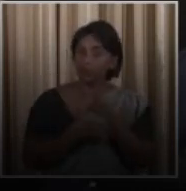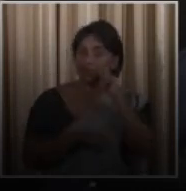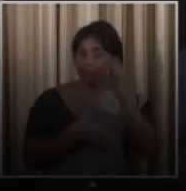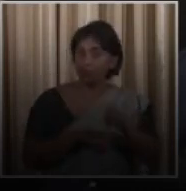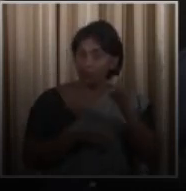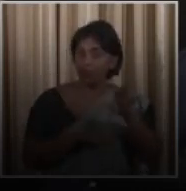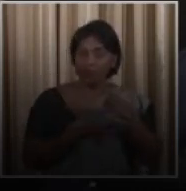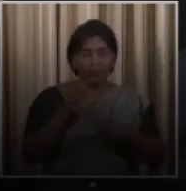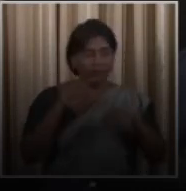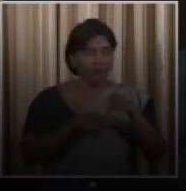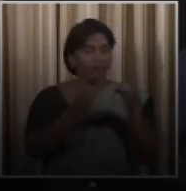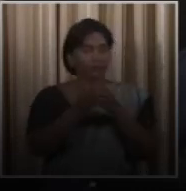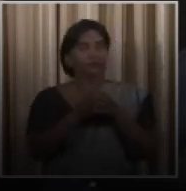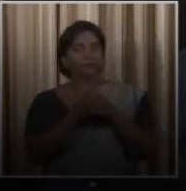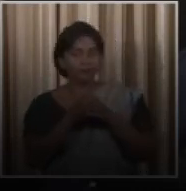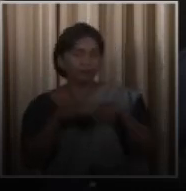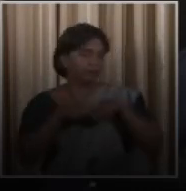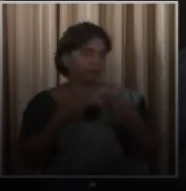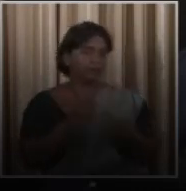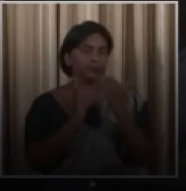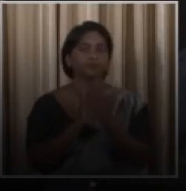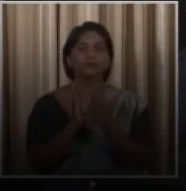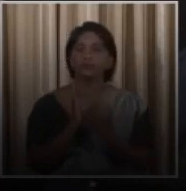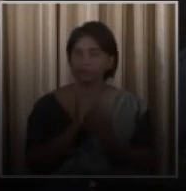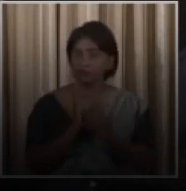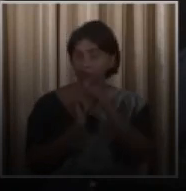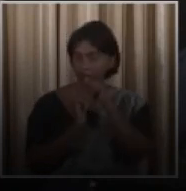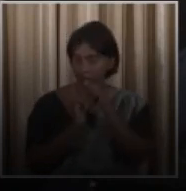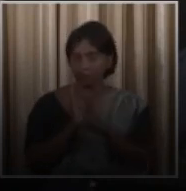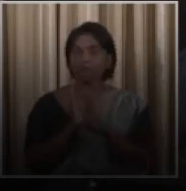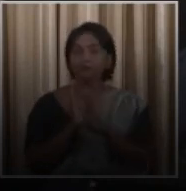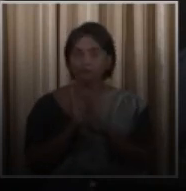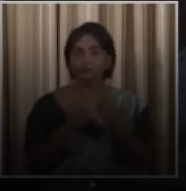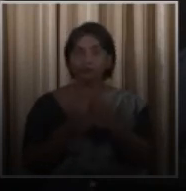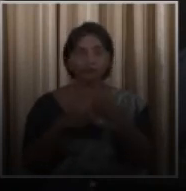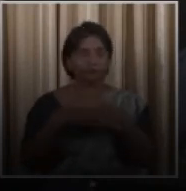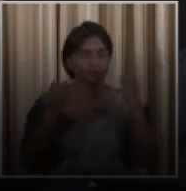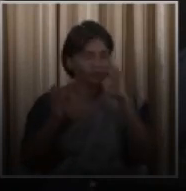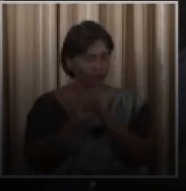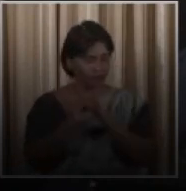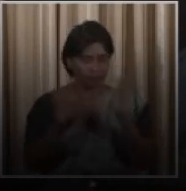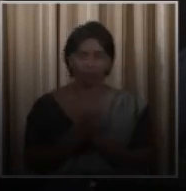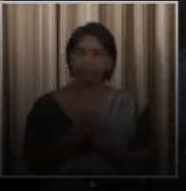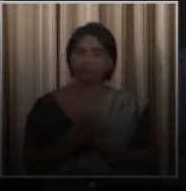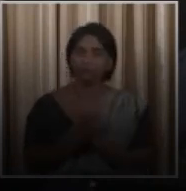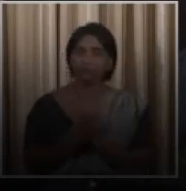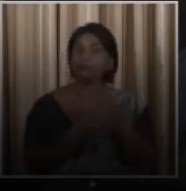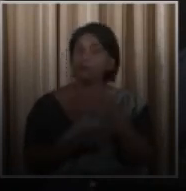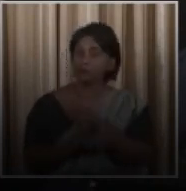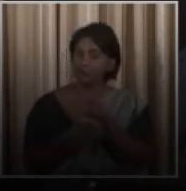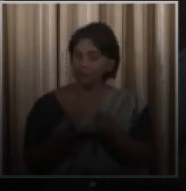අපේක්ෂකයට සහ දේශපාලන පක්ෂයට දැරිය හැකි වියදම් ප්‍රමාණය නිශ්චය කරලා ගැසට් පත්‍රයේ පළ කරන්නේ.